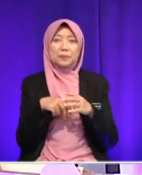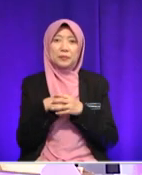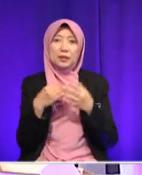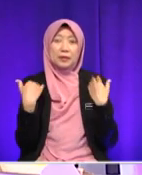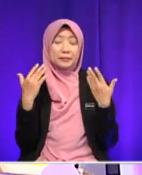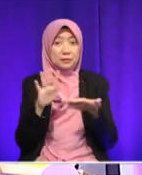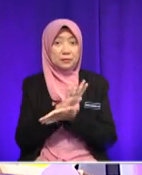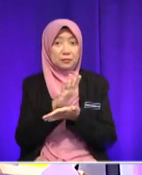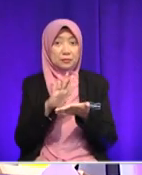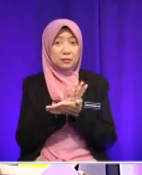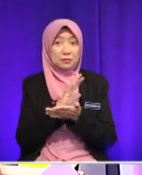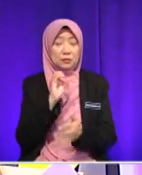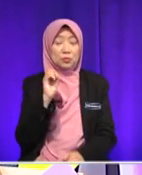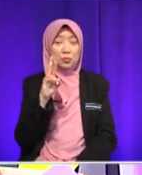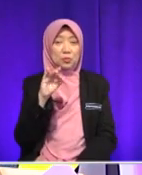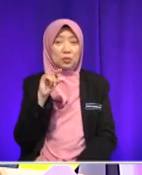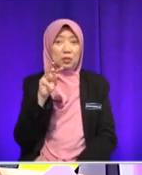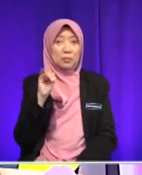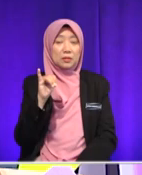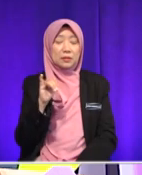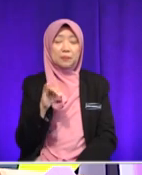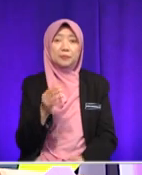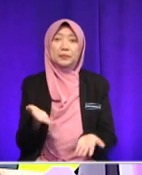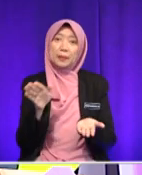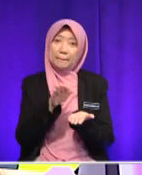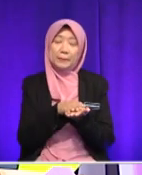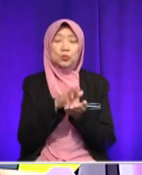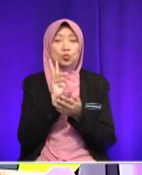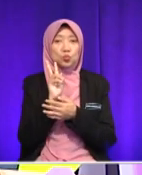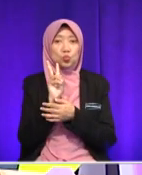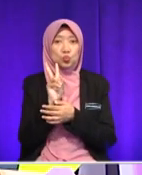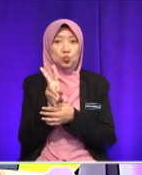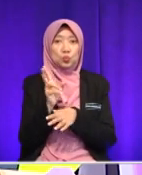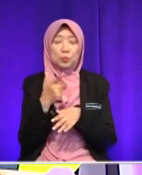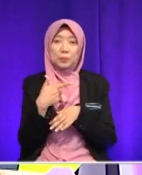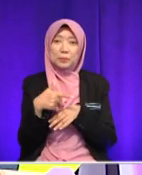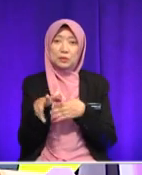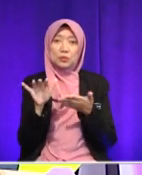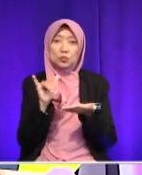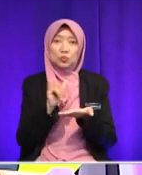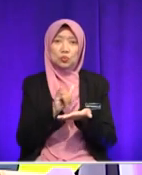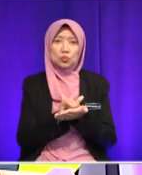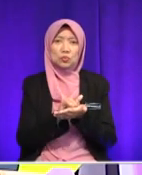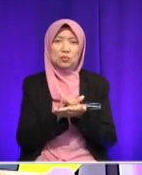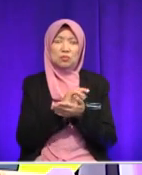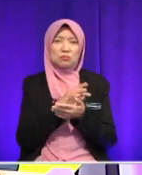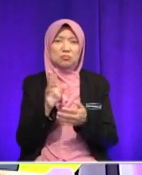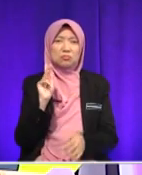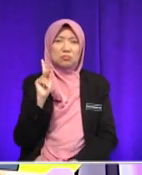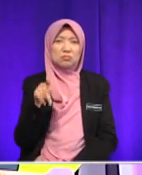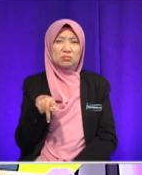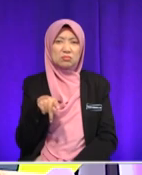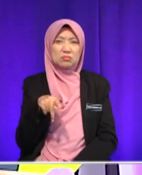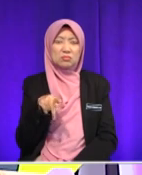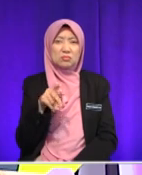kertas origami. Lipat dua. Lepas tu, alamak, tak pastilah. Lipat dua